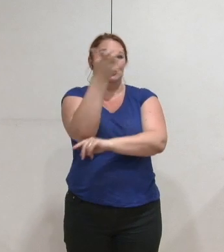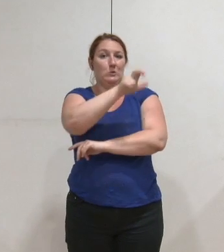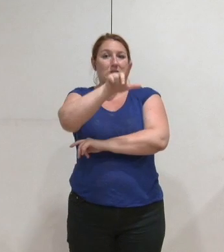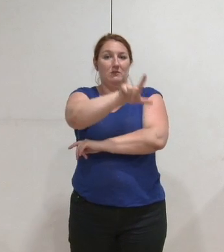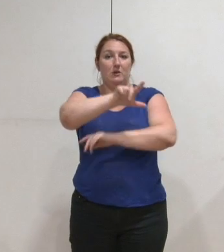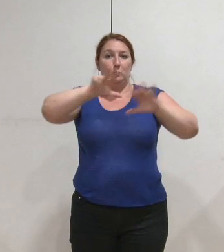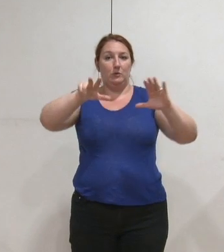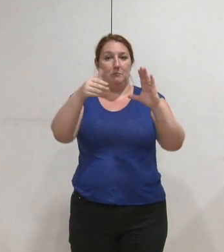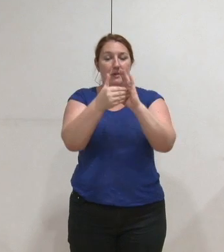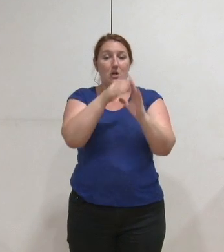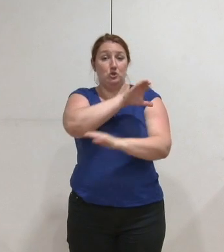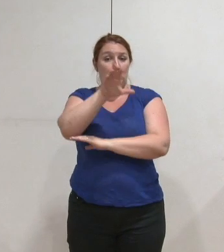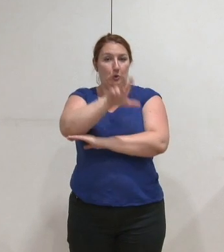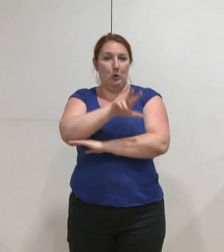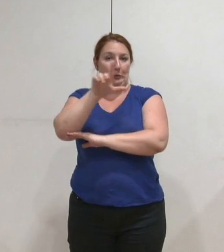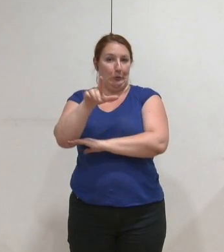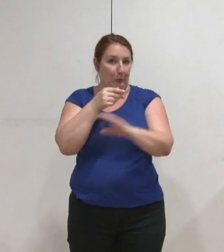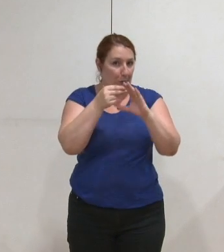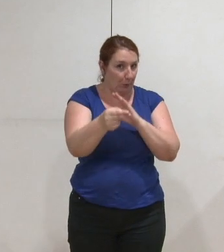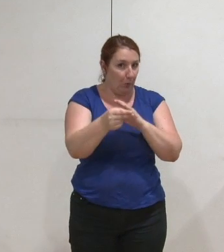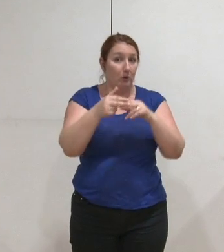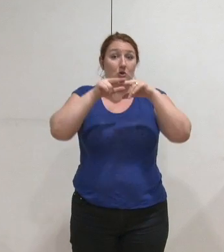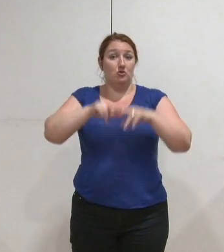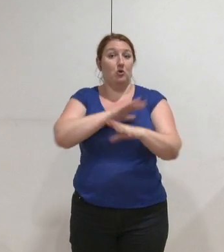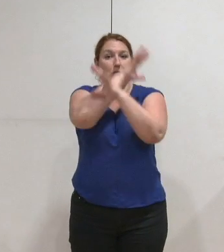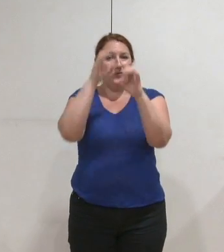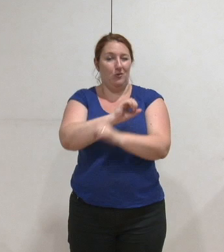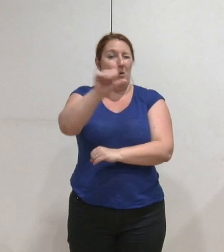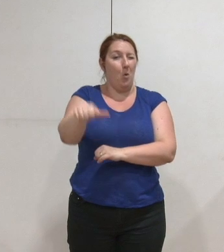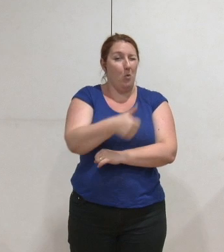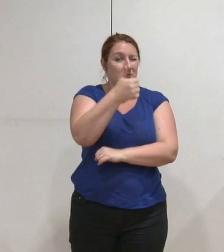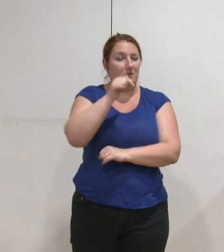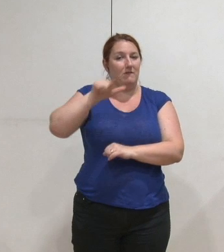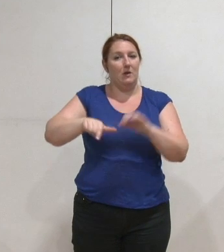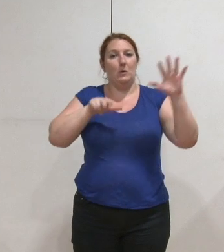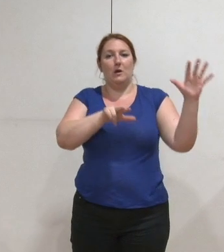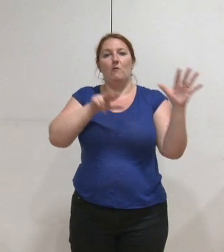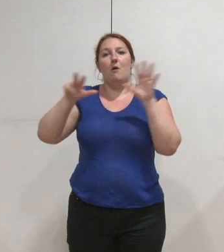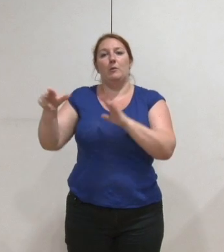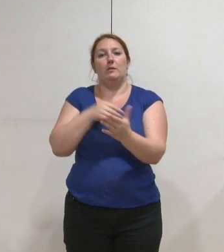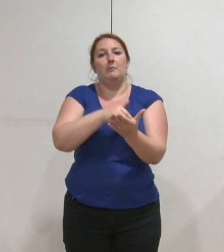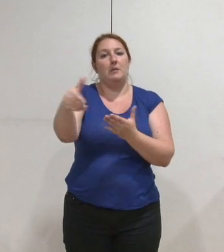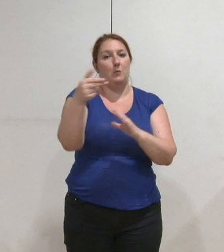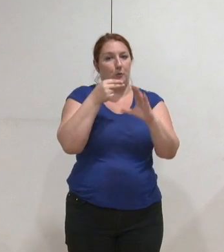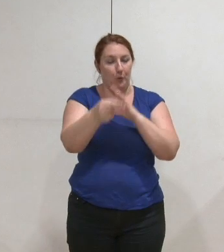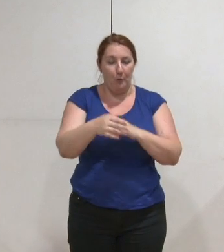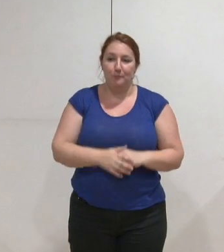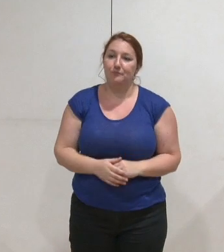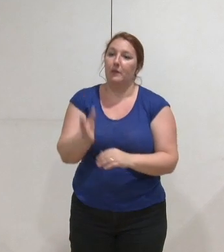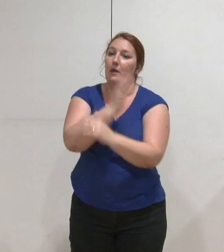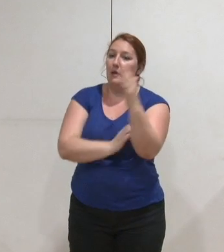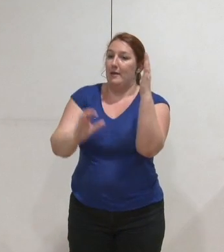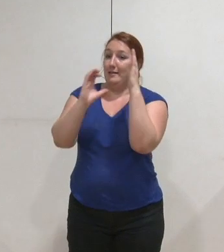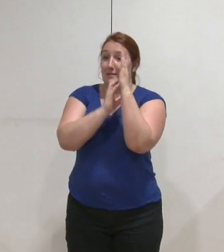328132 € donnant un sold global de 11,88 million d'euros une délibération